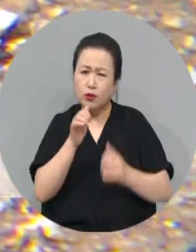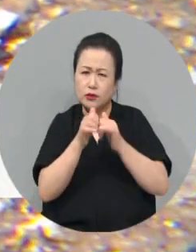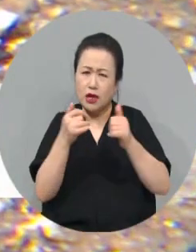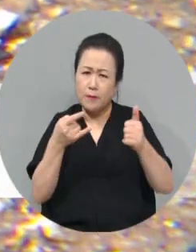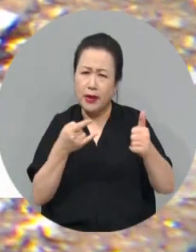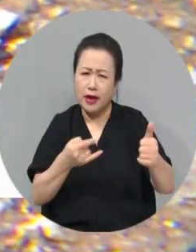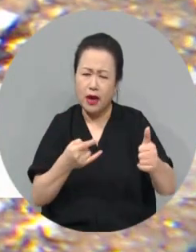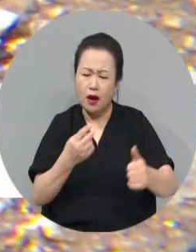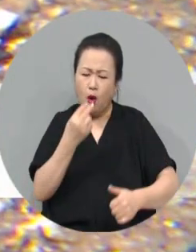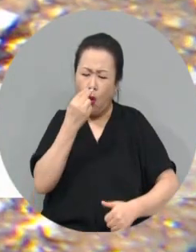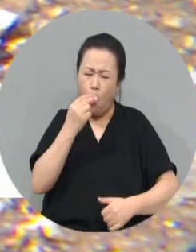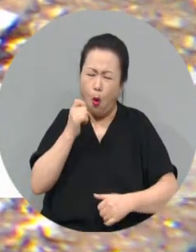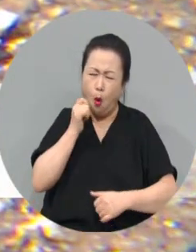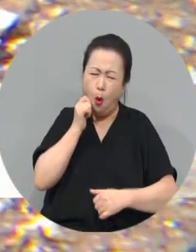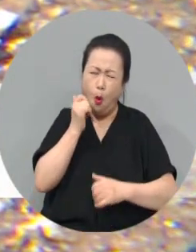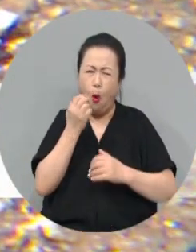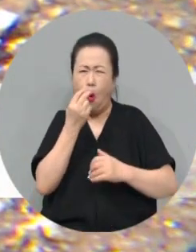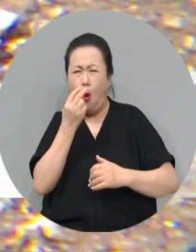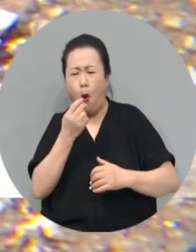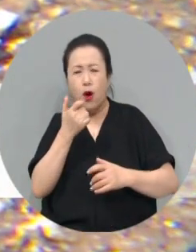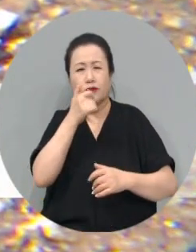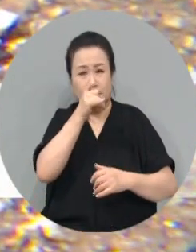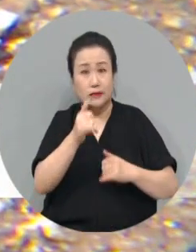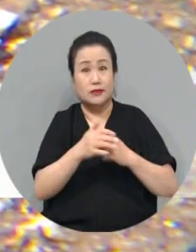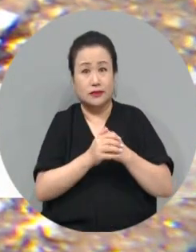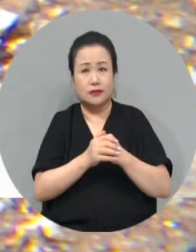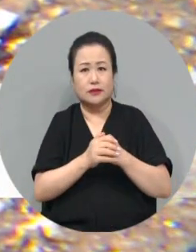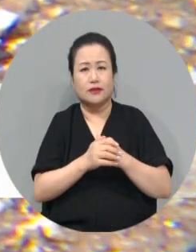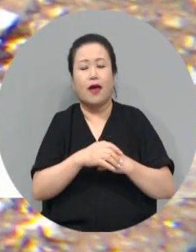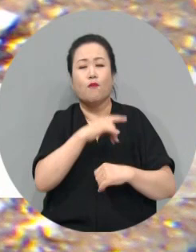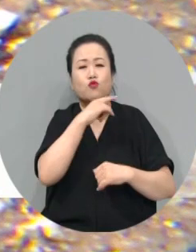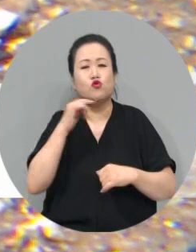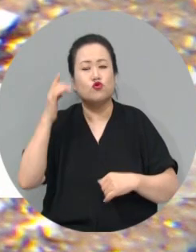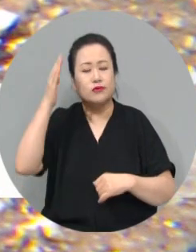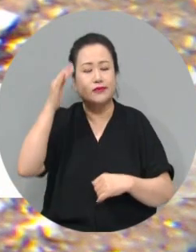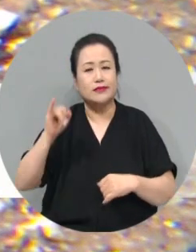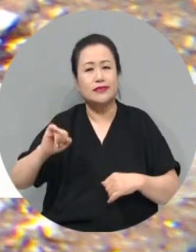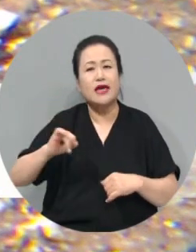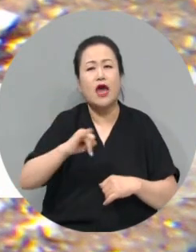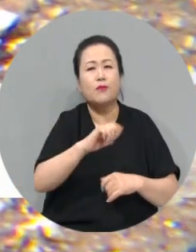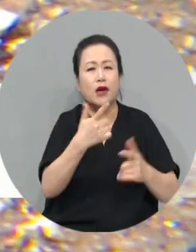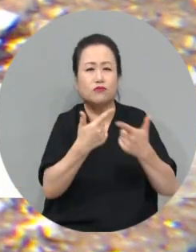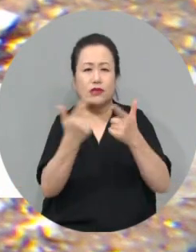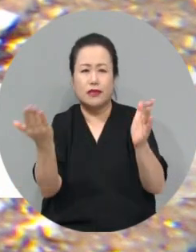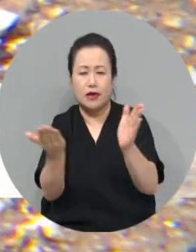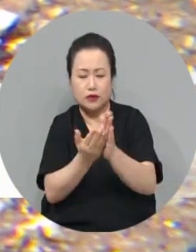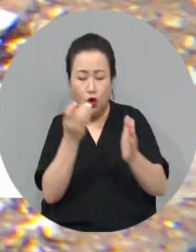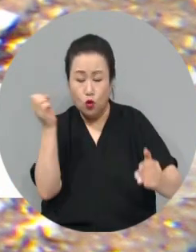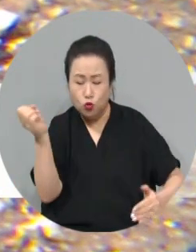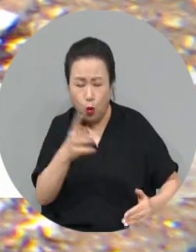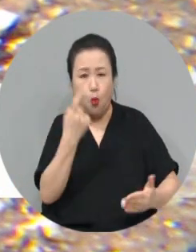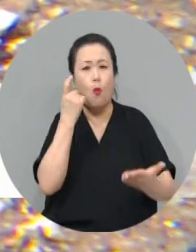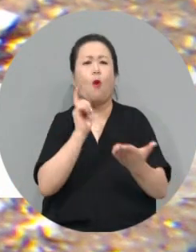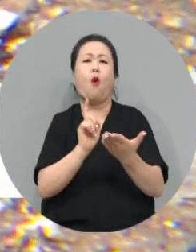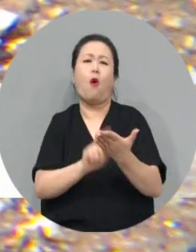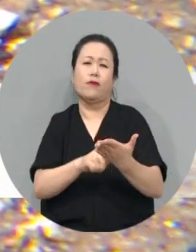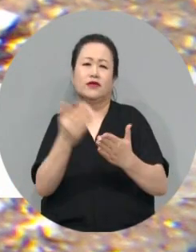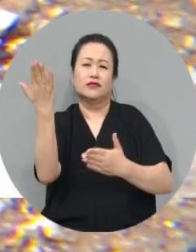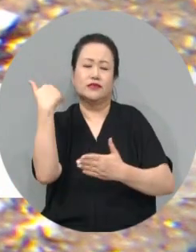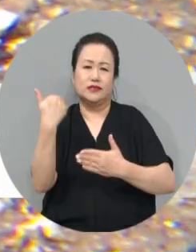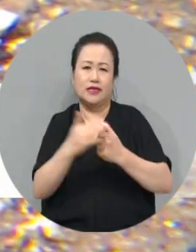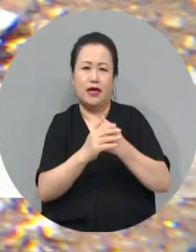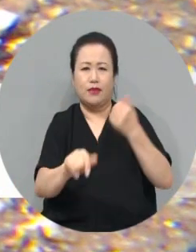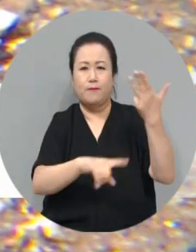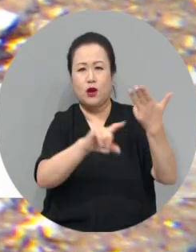심하면 사람에게 호흡곤란 증상 등을 유발할 수 있는 붉은 불개미가 부산항에서 또 발견됐습니다. 지난